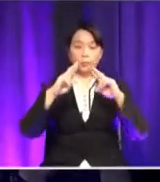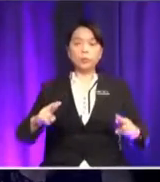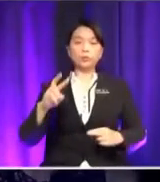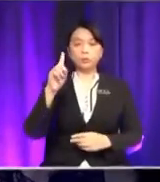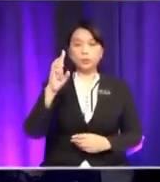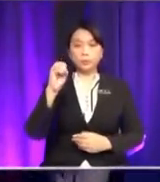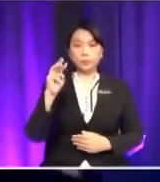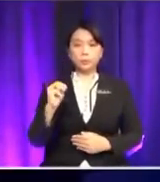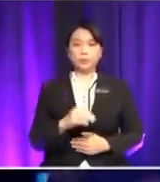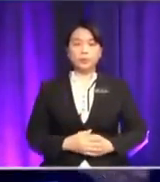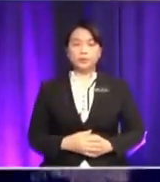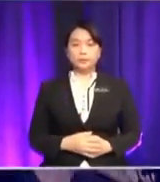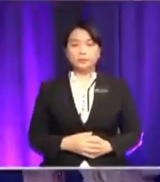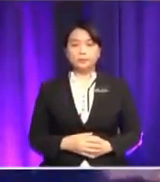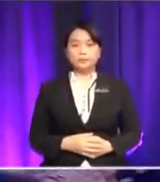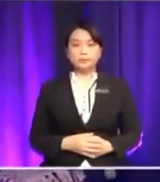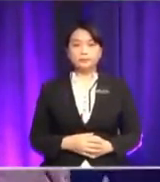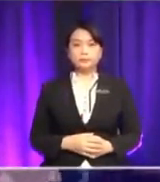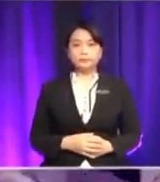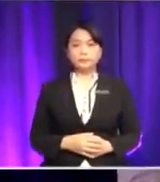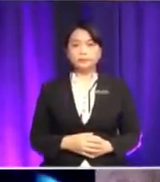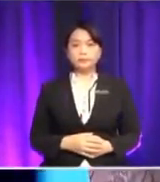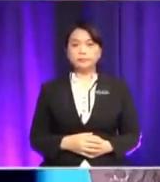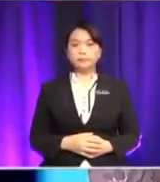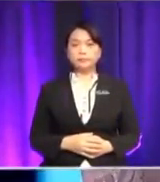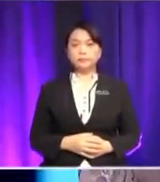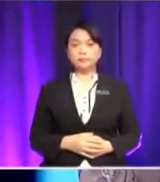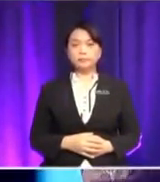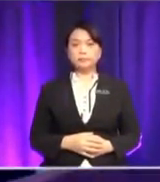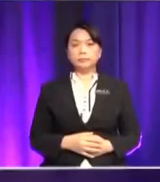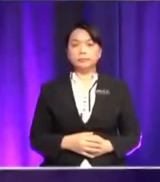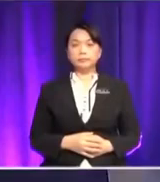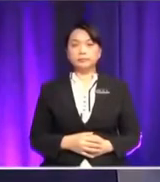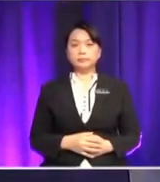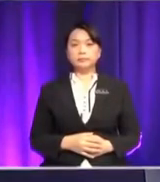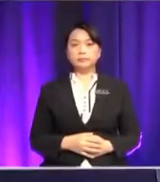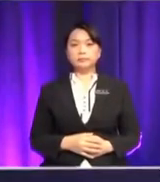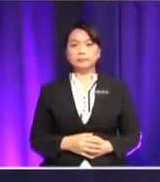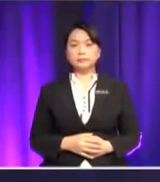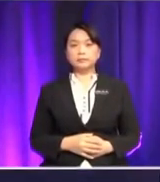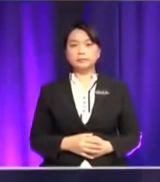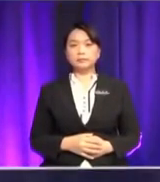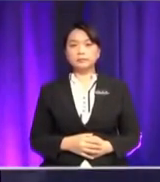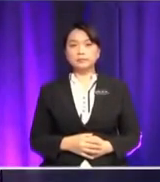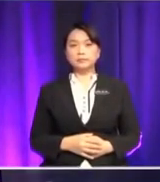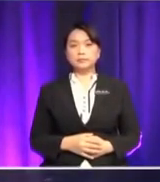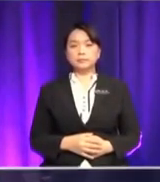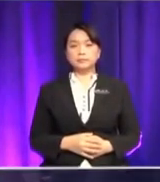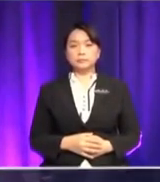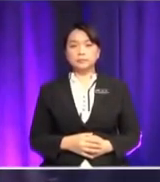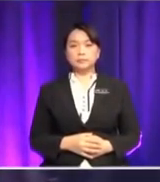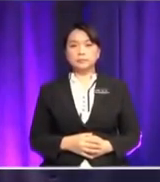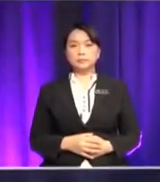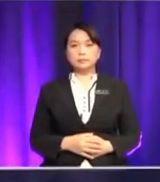Boom Boom bentuk Dome kesini tidak ada rekaan yang menarik sekali yee kemudian kita tengok yang seterusnya ini dia oke